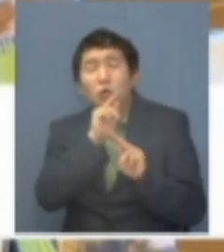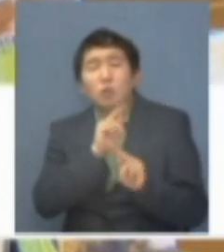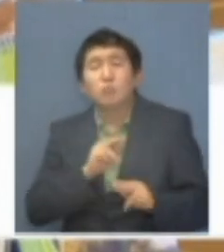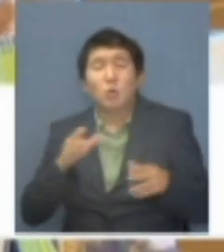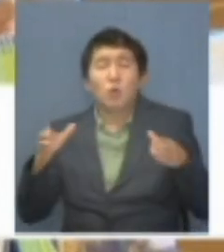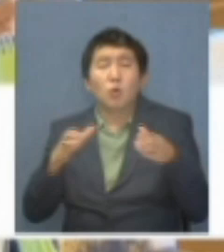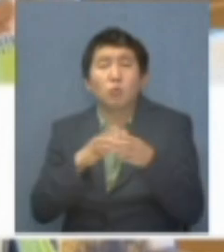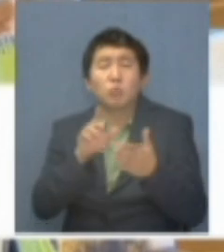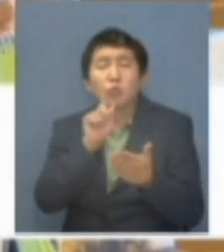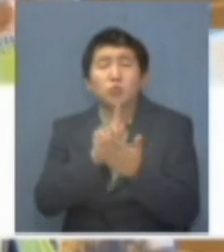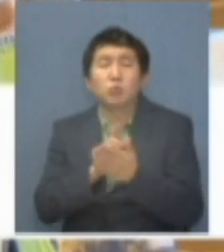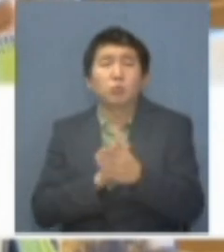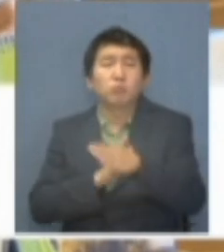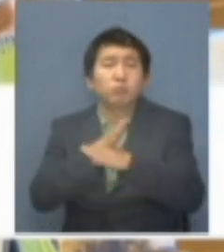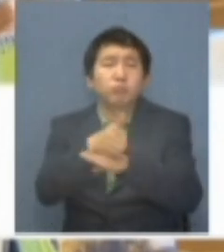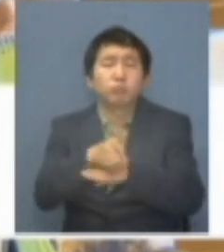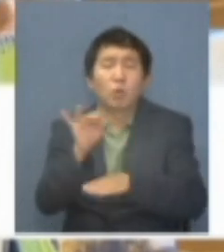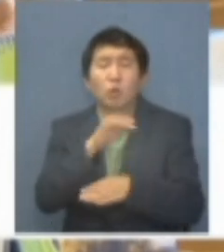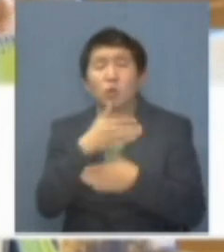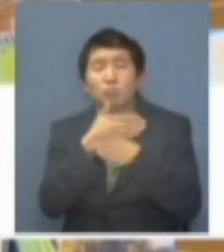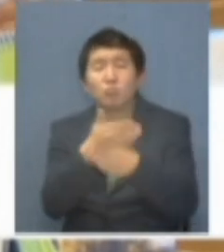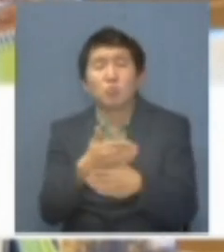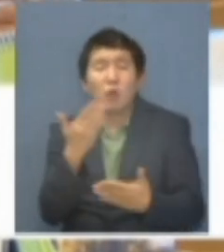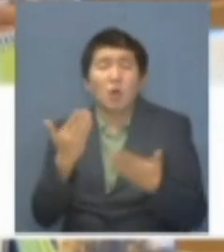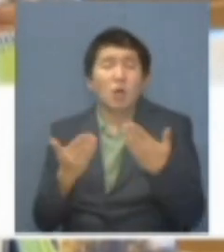такие дома и помочь, если необходимо.